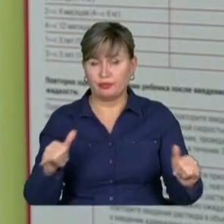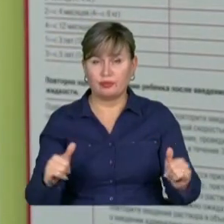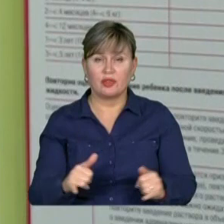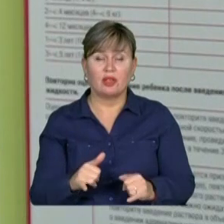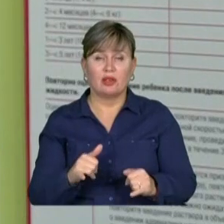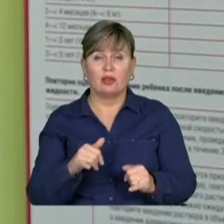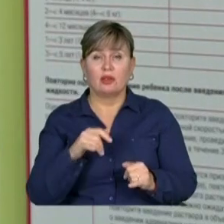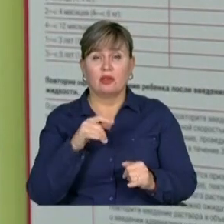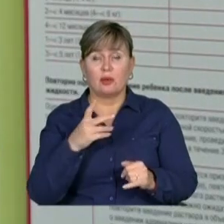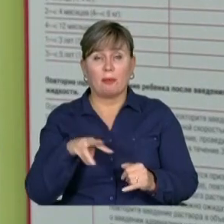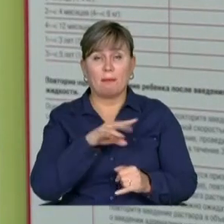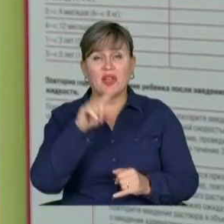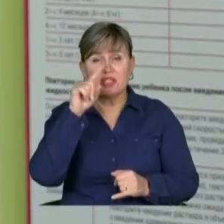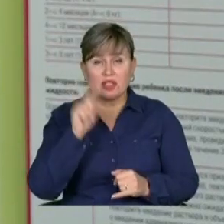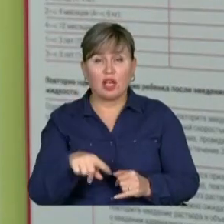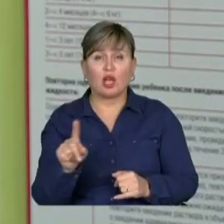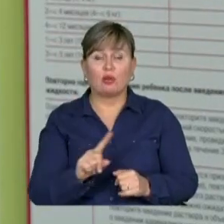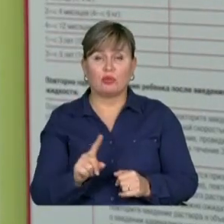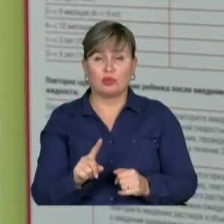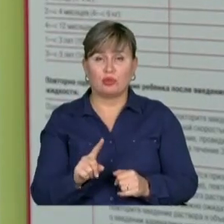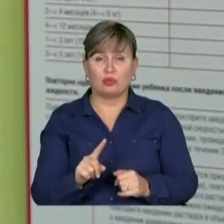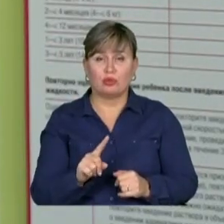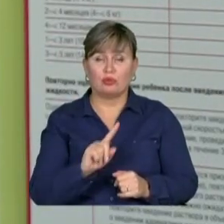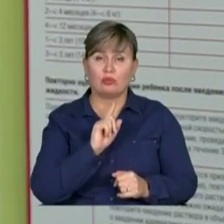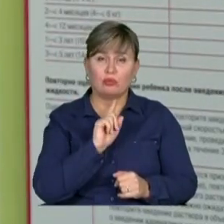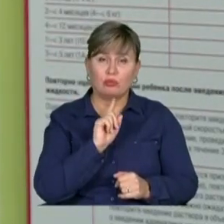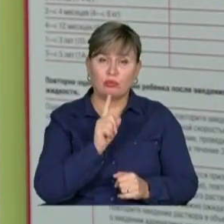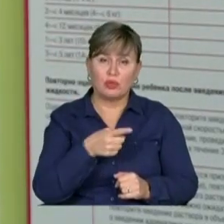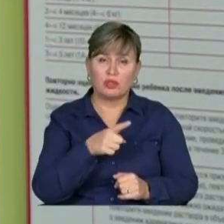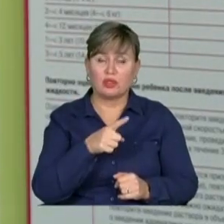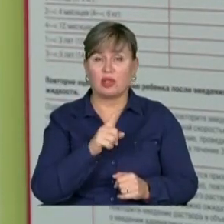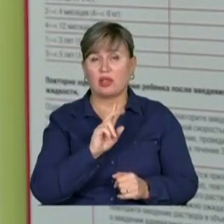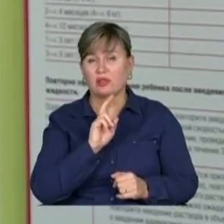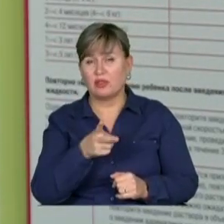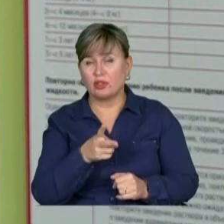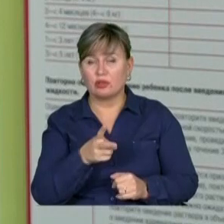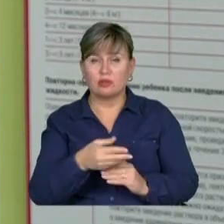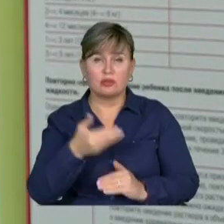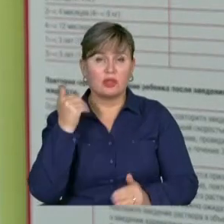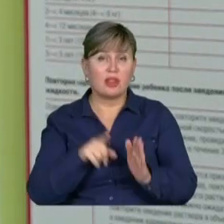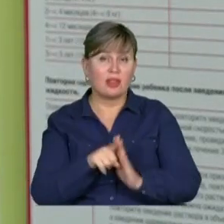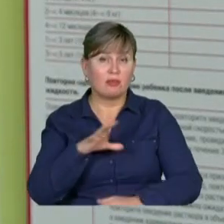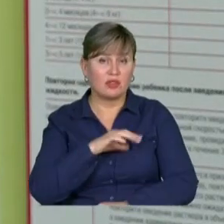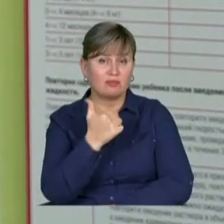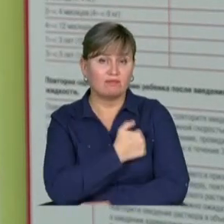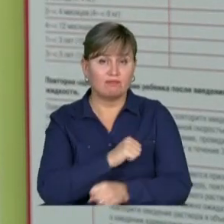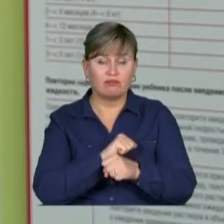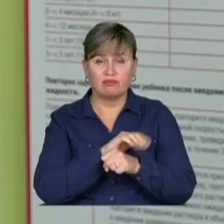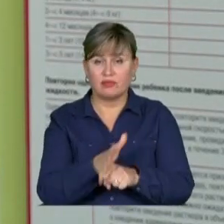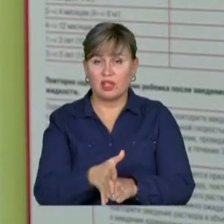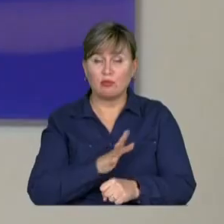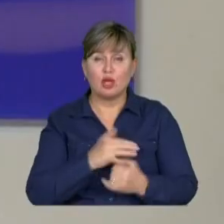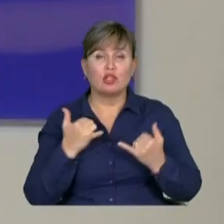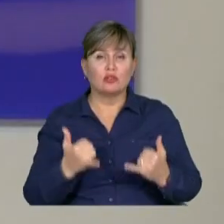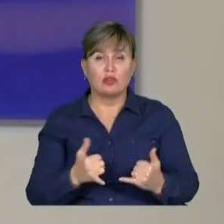эпидситуации. То есть мы знаем, что полтора-два года назад начали массовую вакцинацию от ковида. То есть на